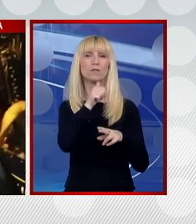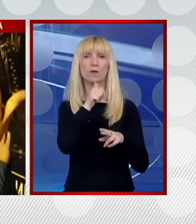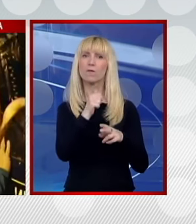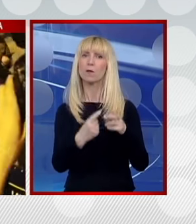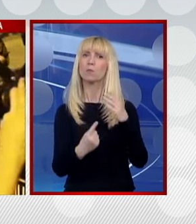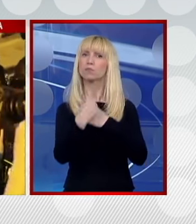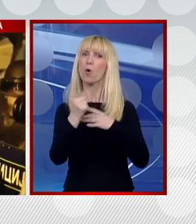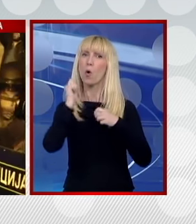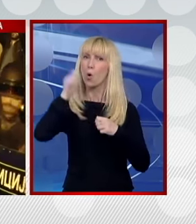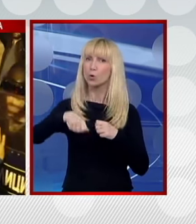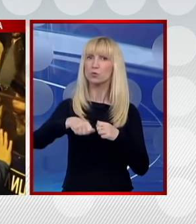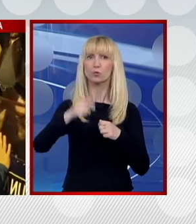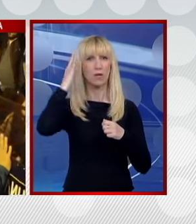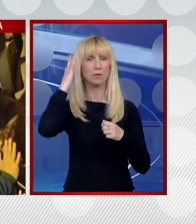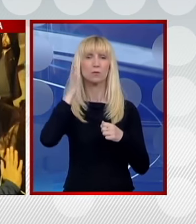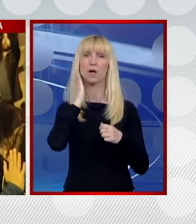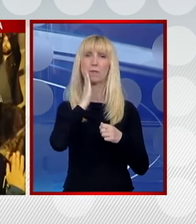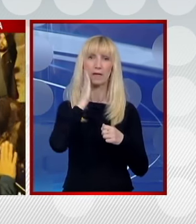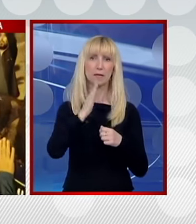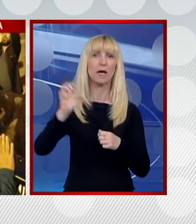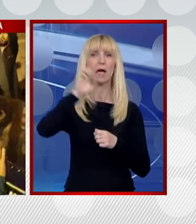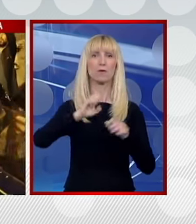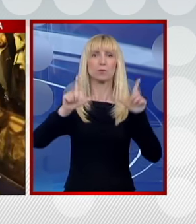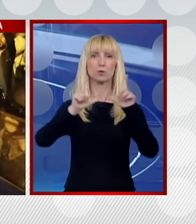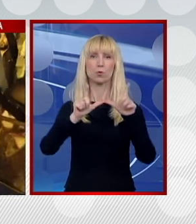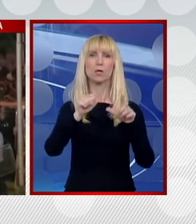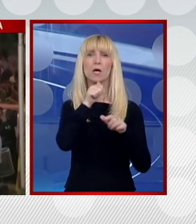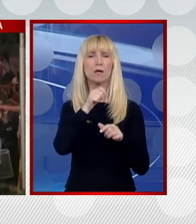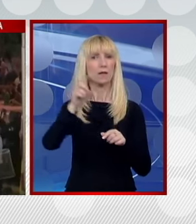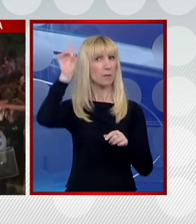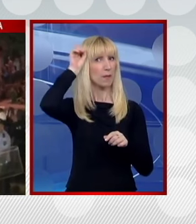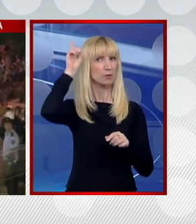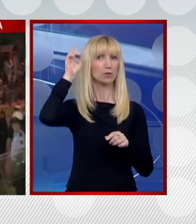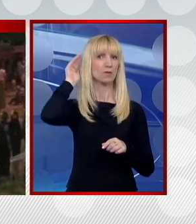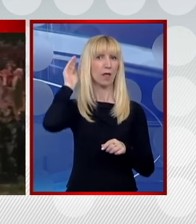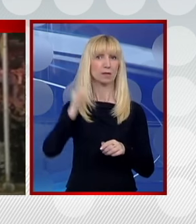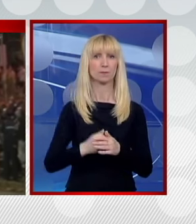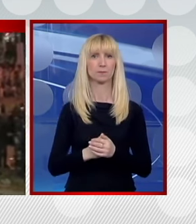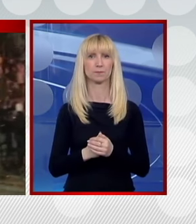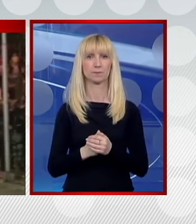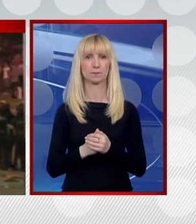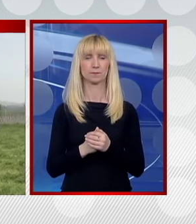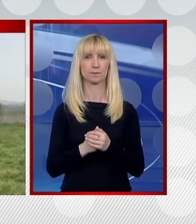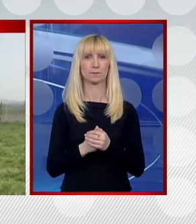naišla je na osudu i zabrinutost Amerike, Evropske unije i Nemačke vlade.